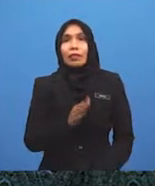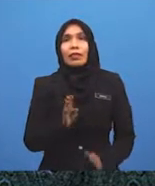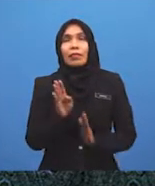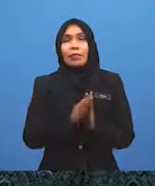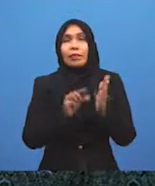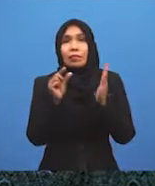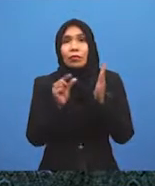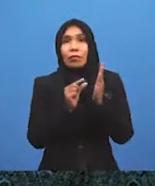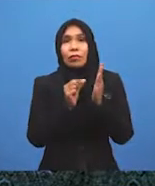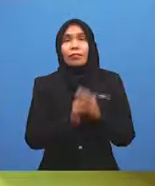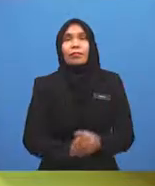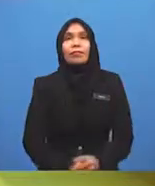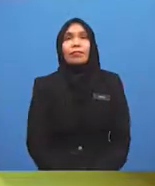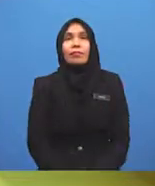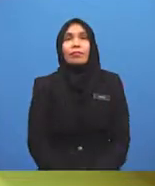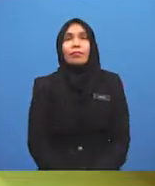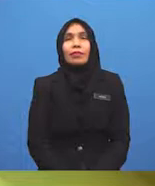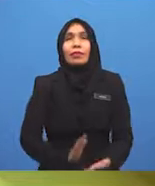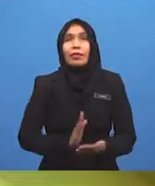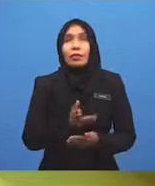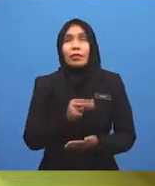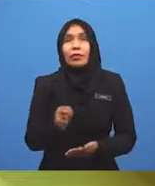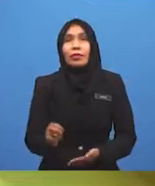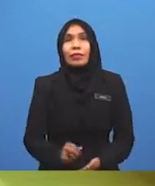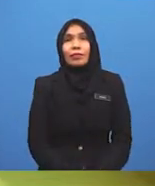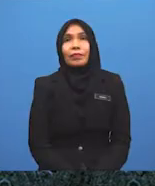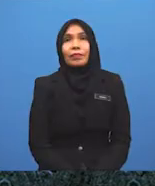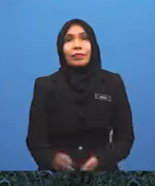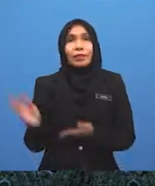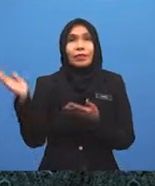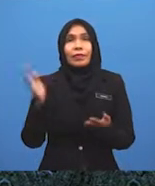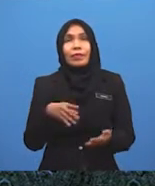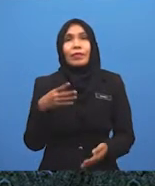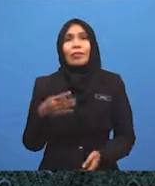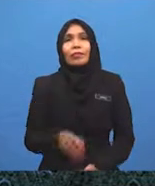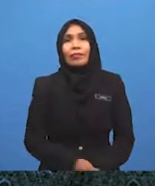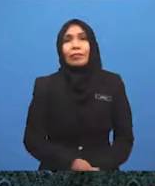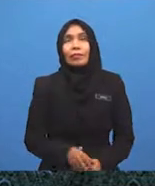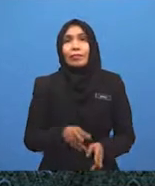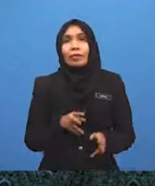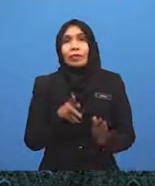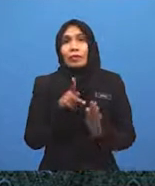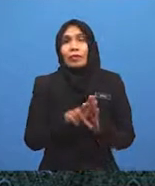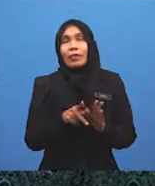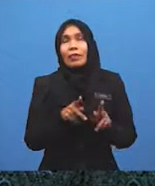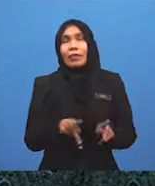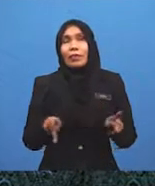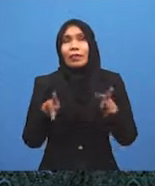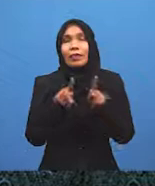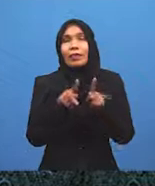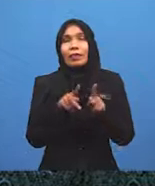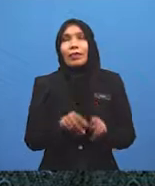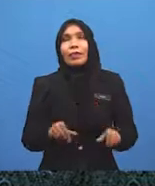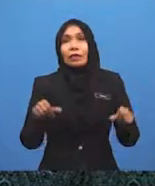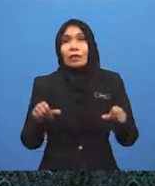Pandai semua. Seterusnya, jom kita lihat kepentingan mengamalkan adab